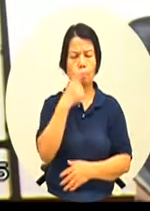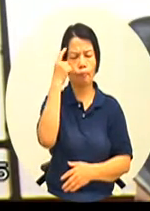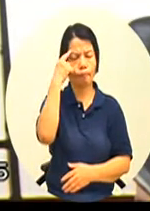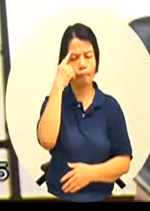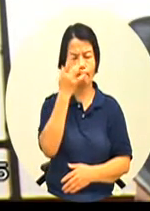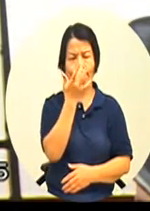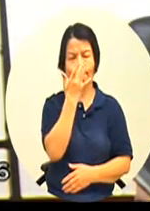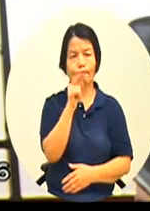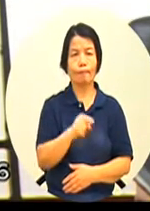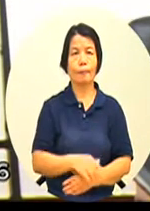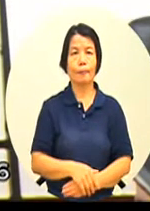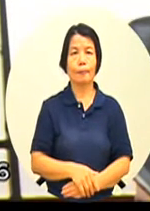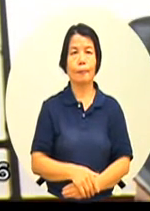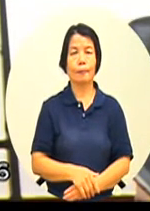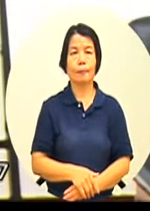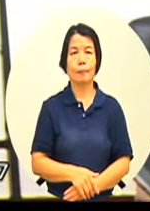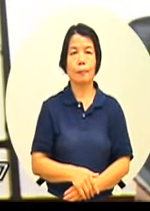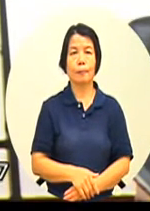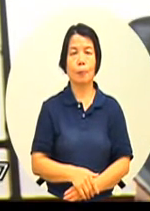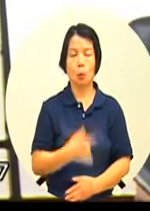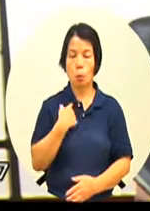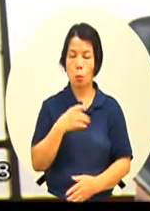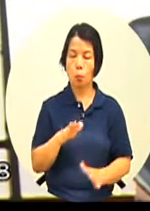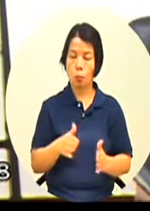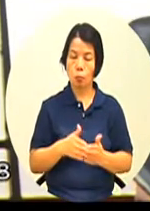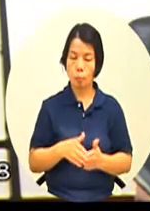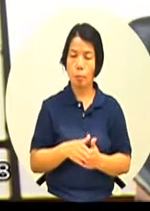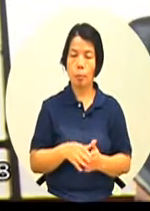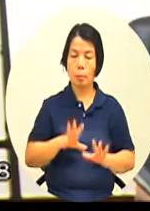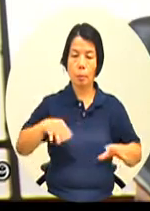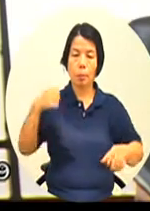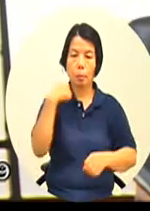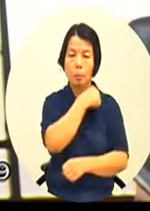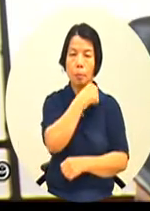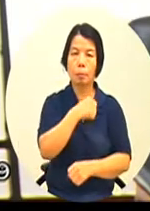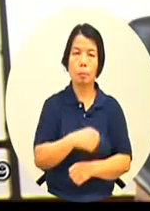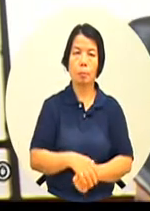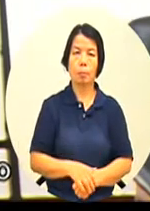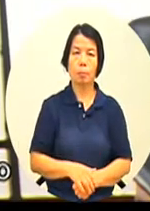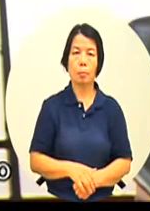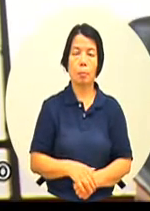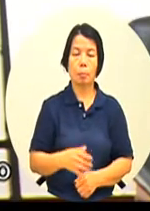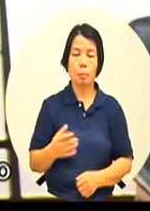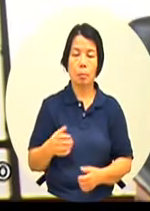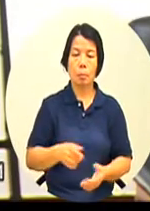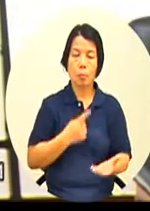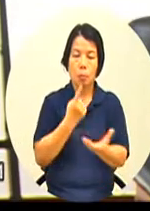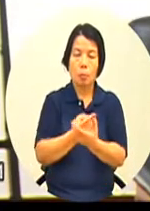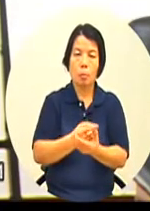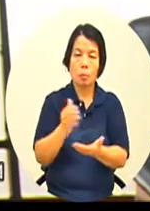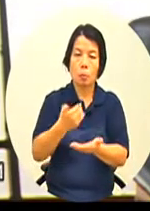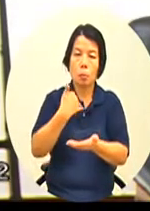括其实，如果我没有说错的话，台湾大概参与式预算大概都是这